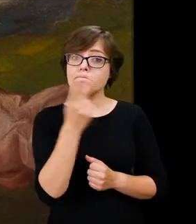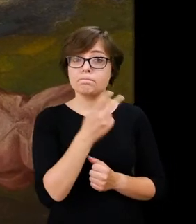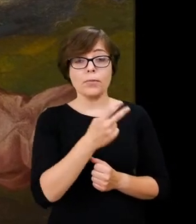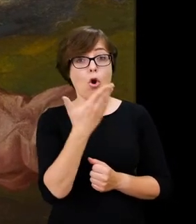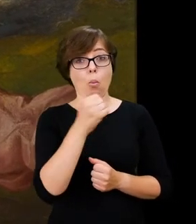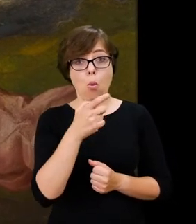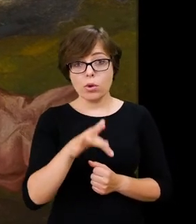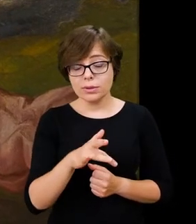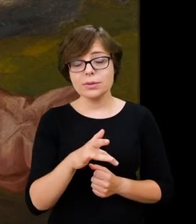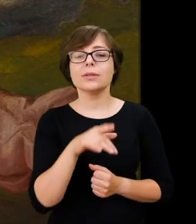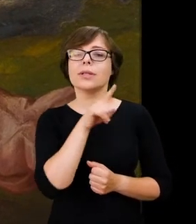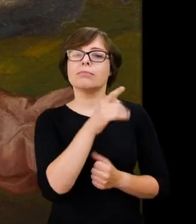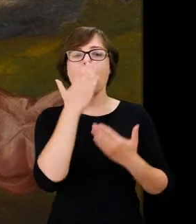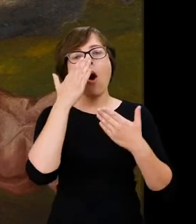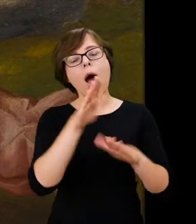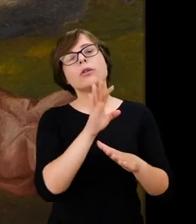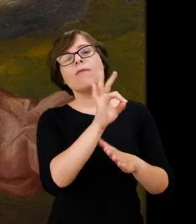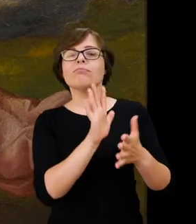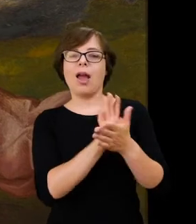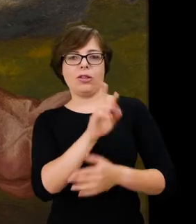z tradycyjnymi atrybutami.